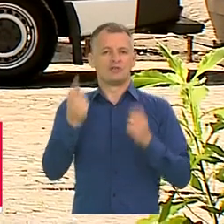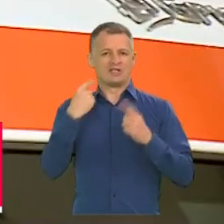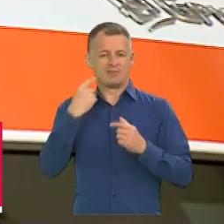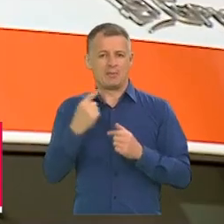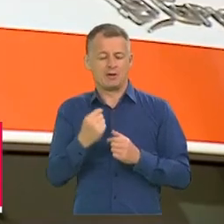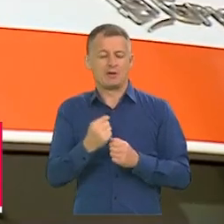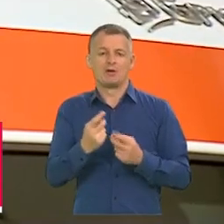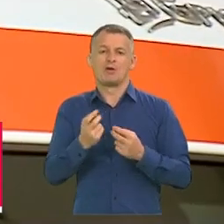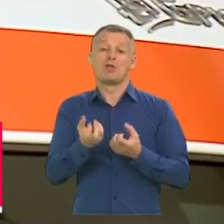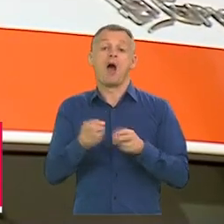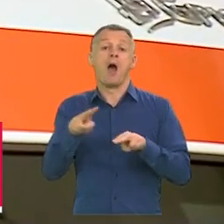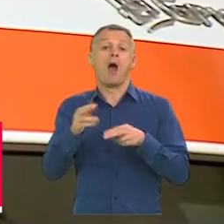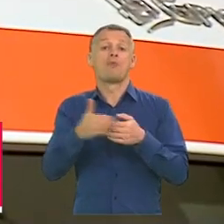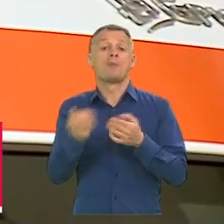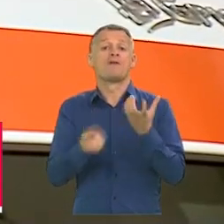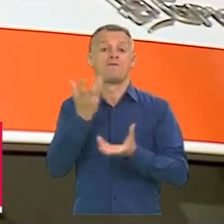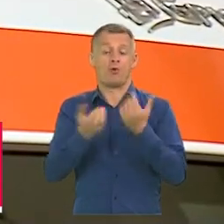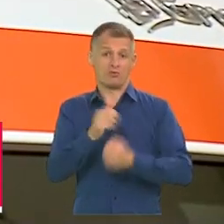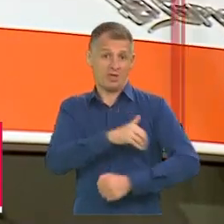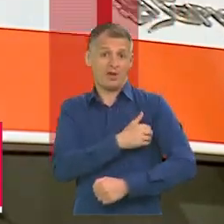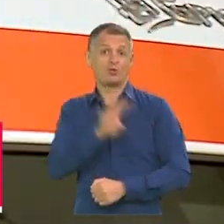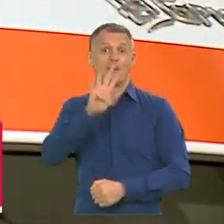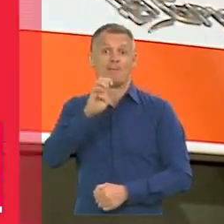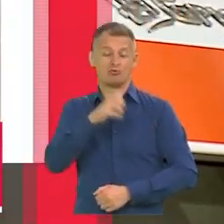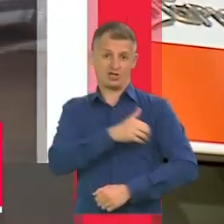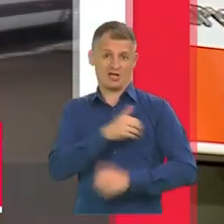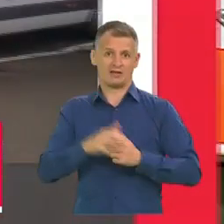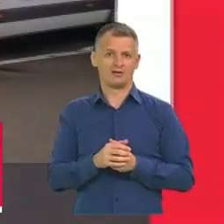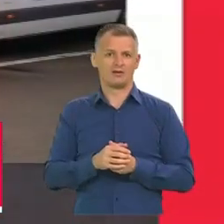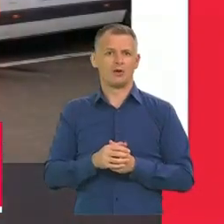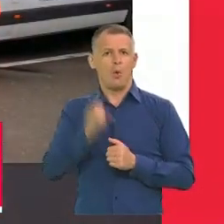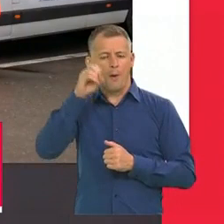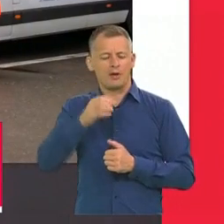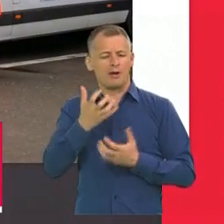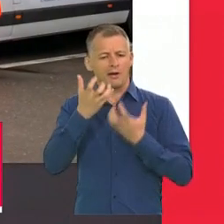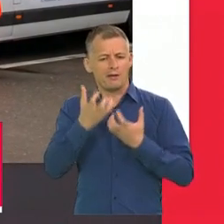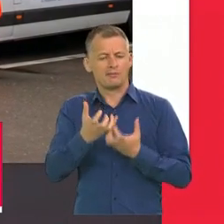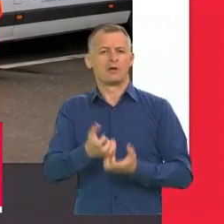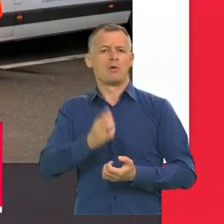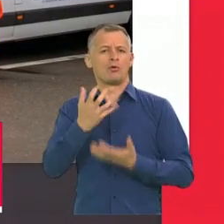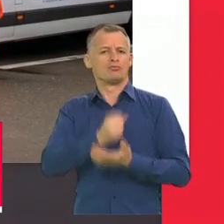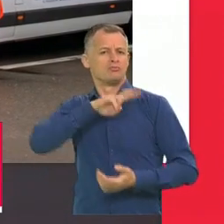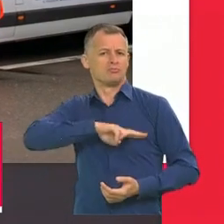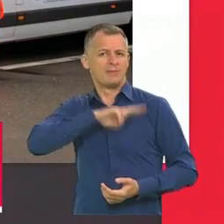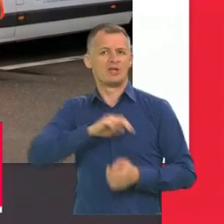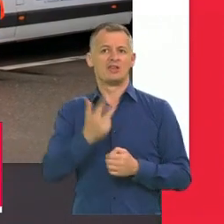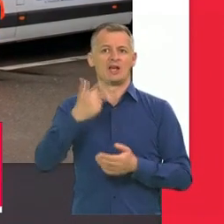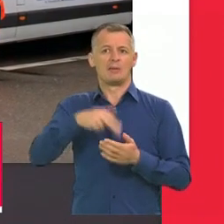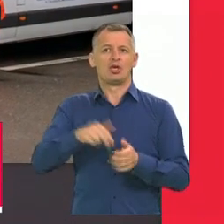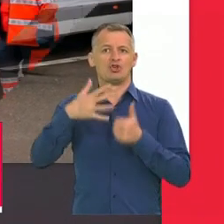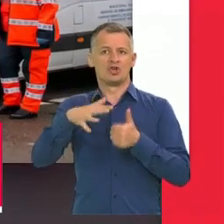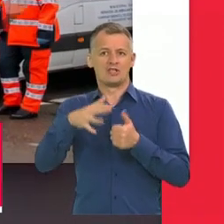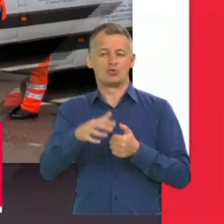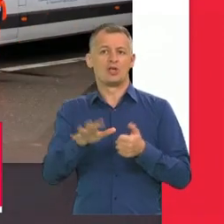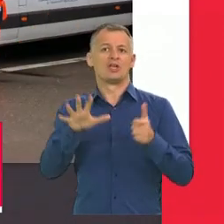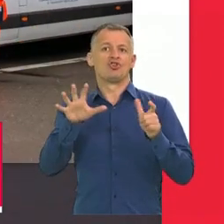au trecut de 40 de grade, iar oamenii au făcut față cu greu căldurii extreme. Au fost 3660 de solicitări de intervenție la